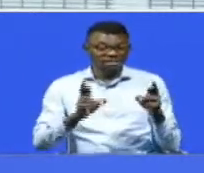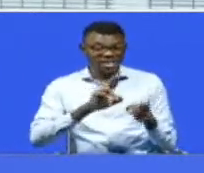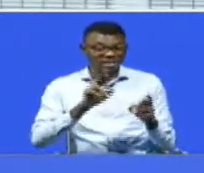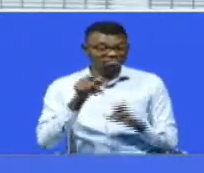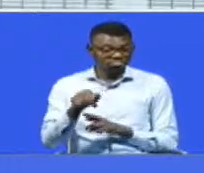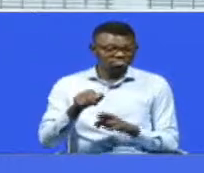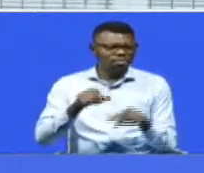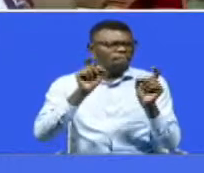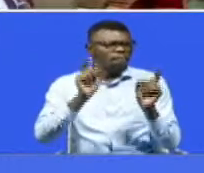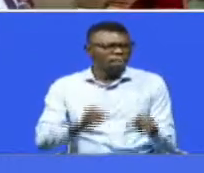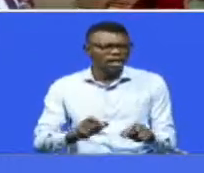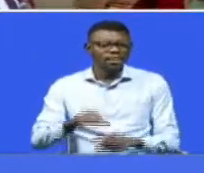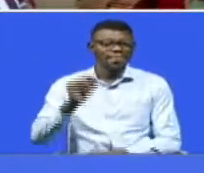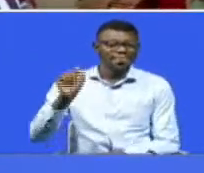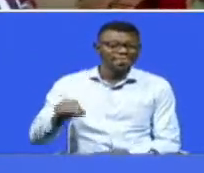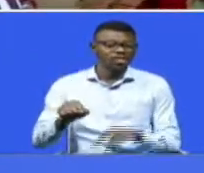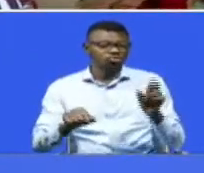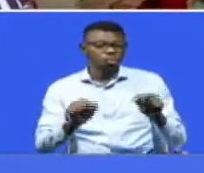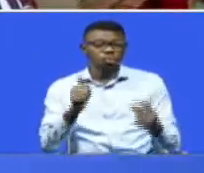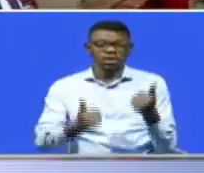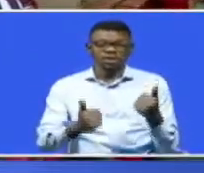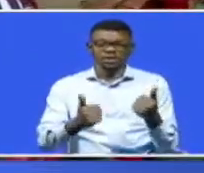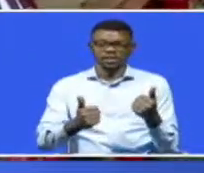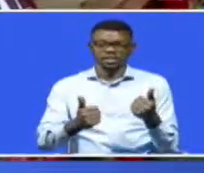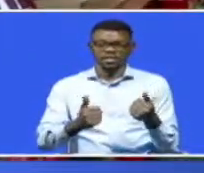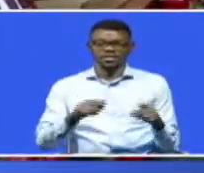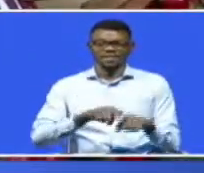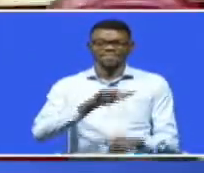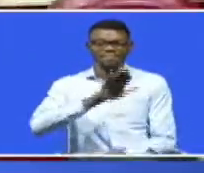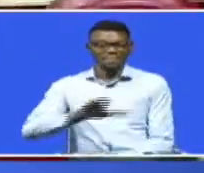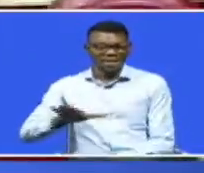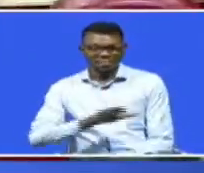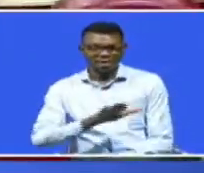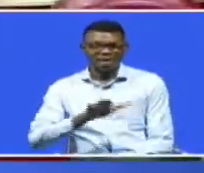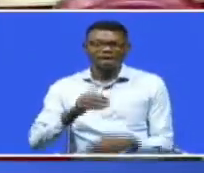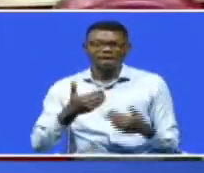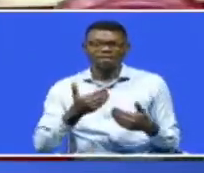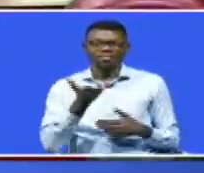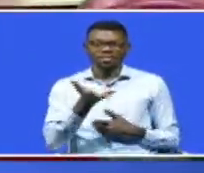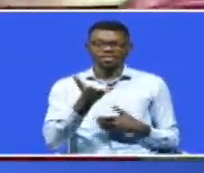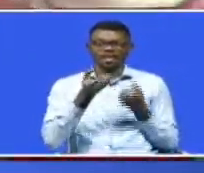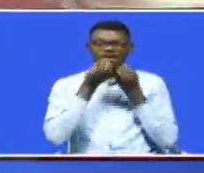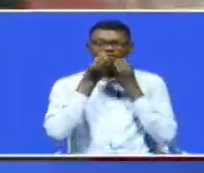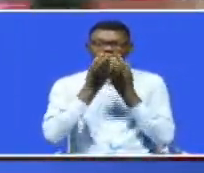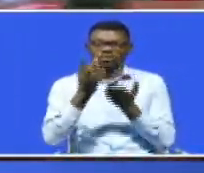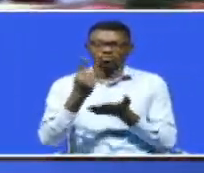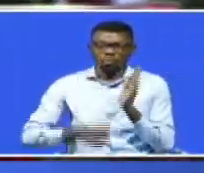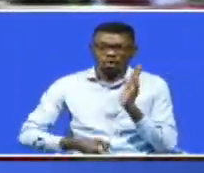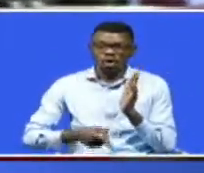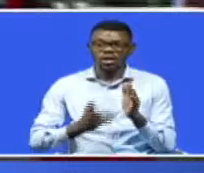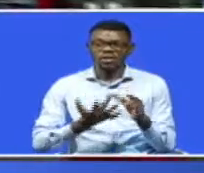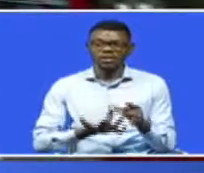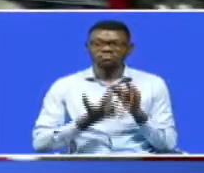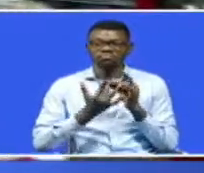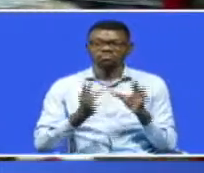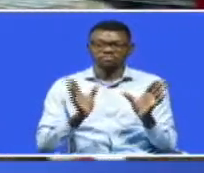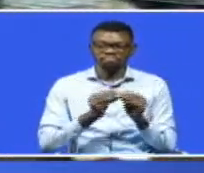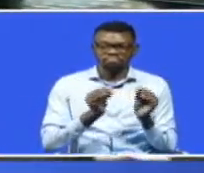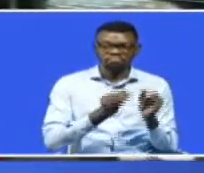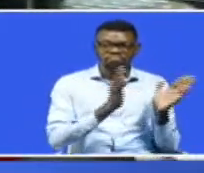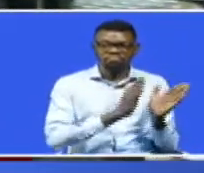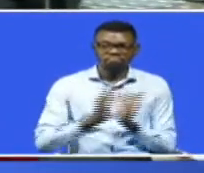there must be a referendum or not. Duru za kuaminika kutoka bungeni zimetueleza kwamba kikao maalum kitaandaliwa punde